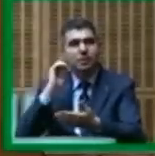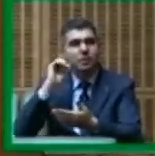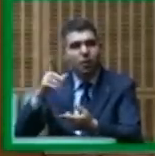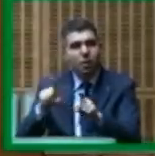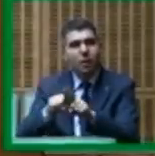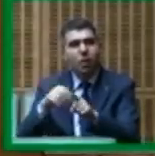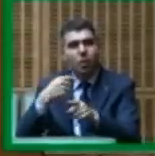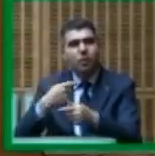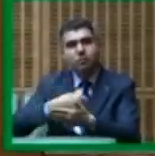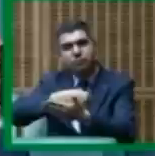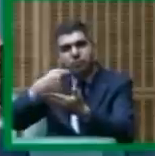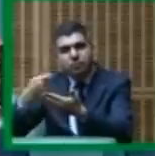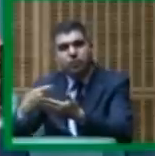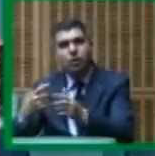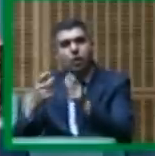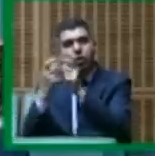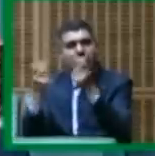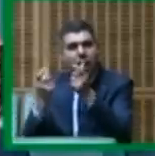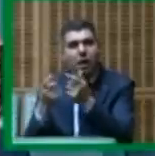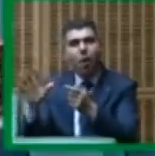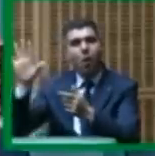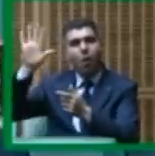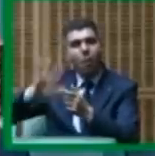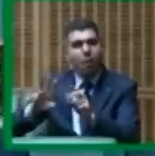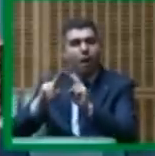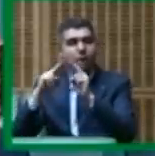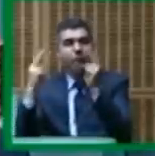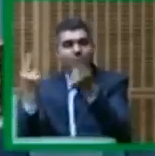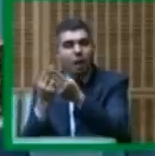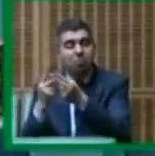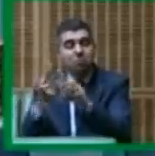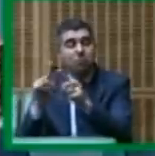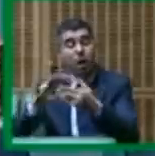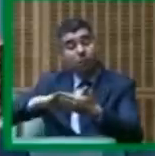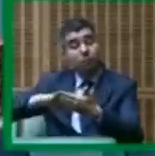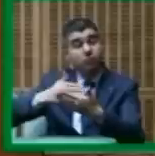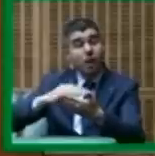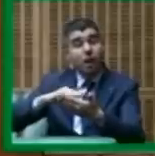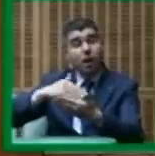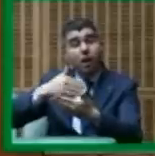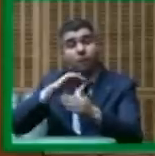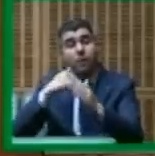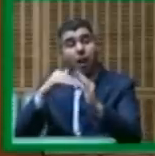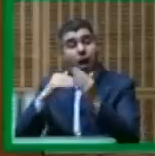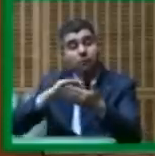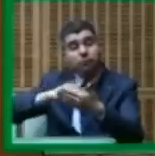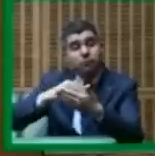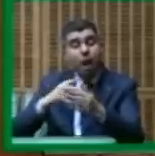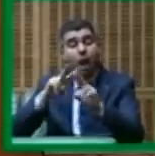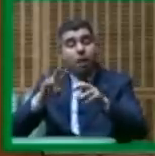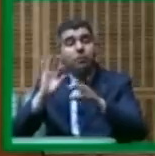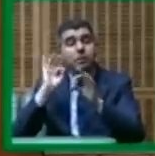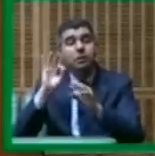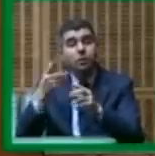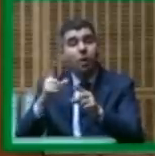عطات المشاريع لبعض الشركات الأجنبية، داكشي كيخضع لطلبات العروض، كيخضع الأمور مرتبطة بهم وعندهم الاستقلال